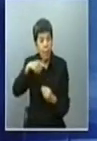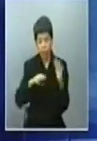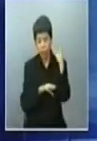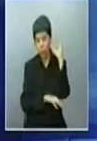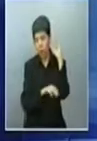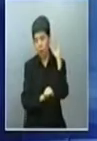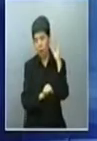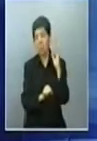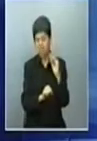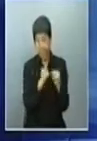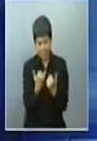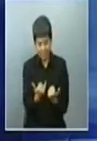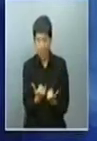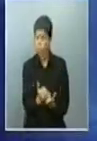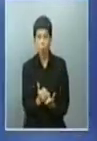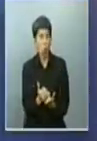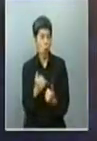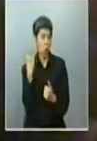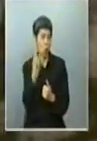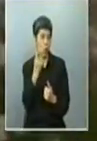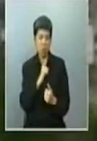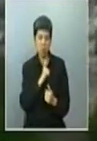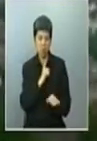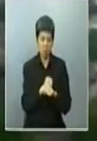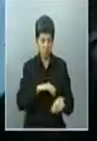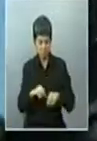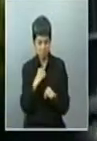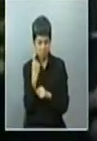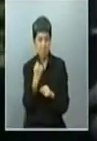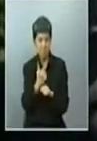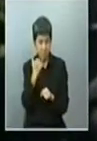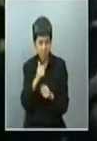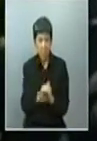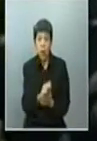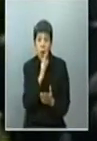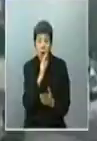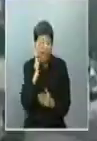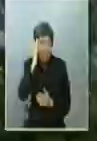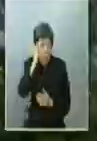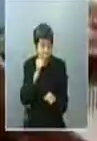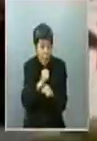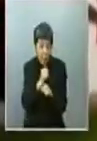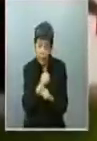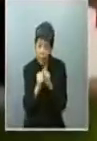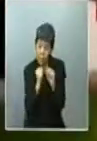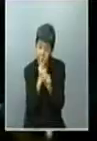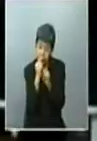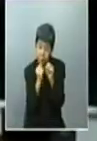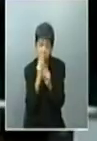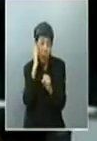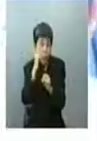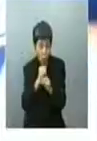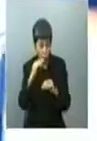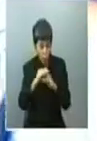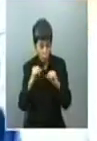ขลาที่ชั่วโมงนี้ต้องยกให้การท่องเที่ยวเป็นหนึ่งในตัวขับเคลื่อนเศรษฐกิจหลักและหากในอนาคต 3-4 ปีข้างหน้ามีโคร